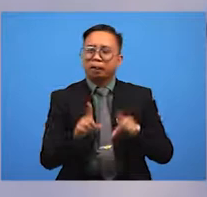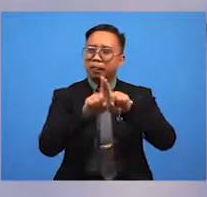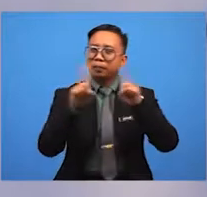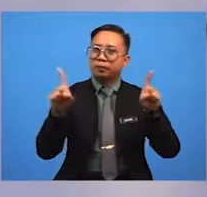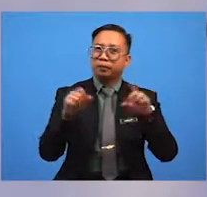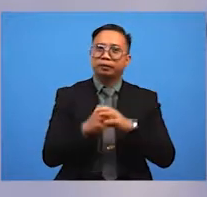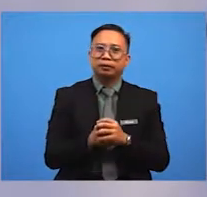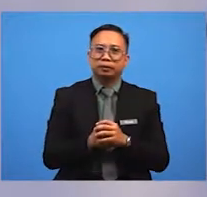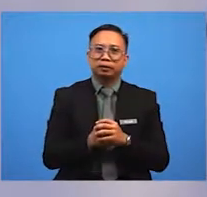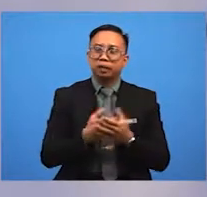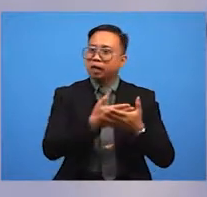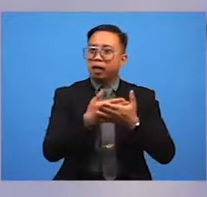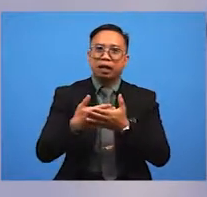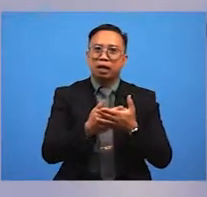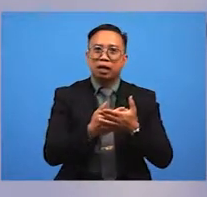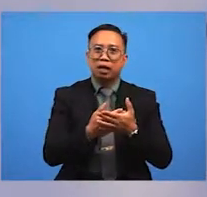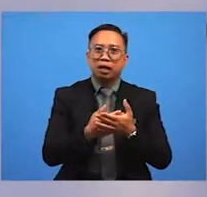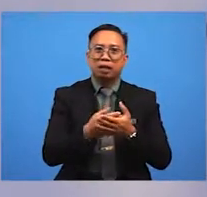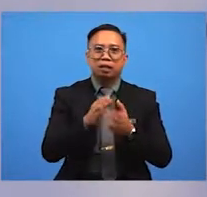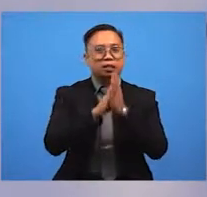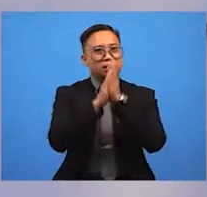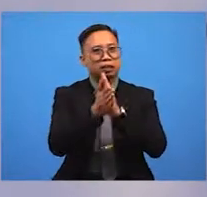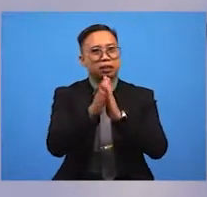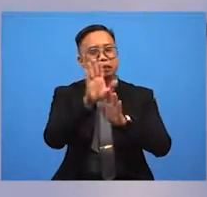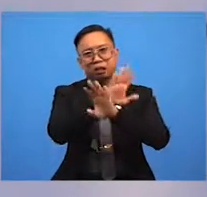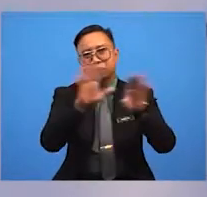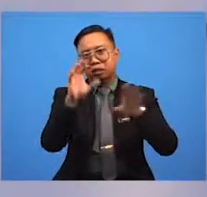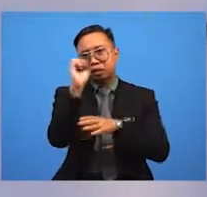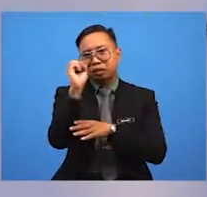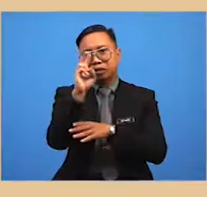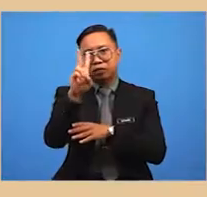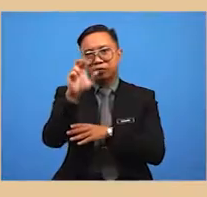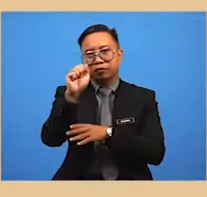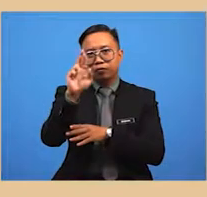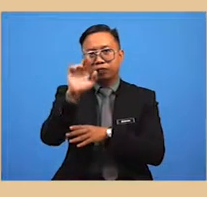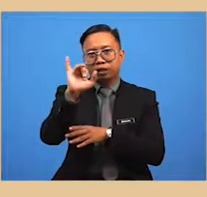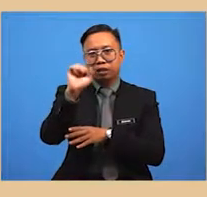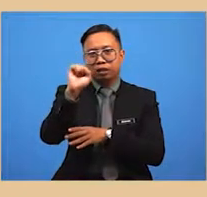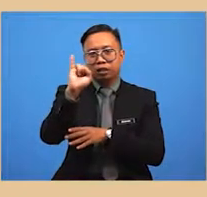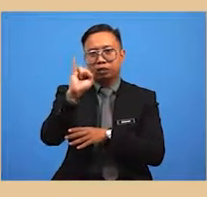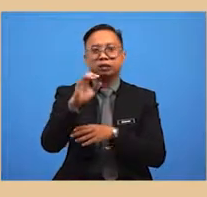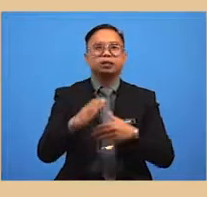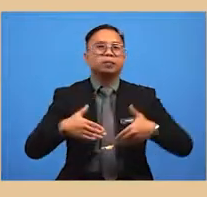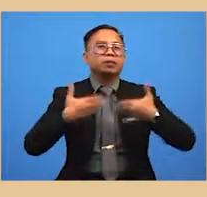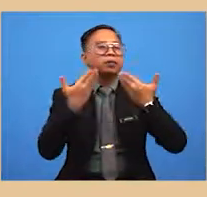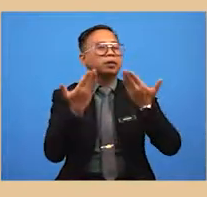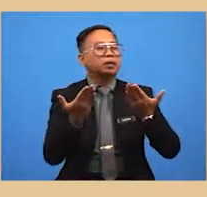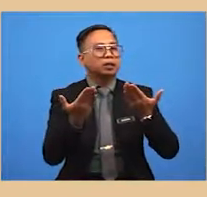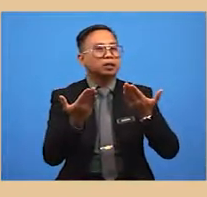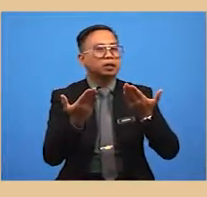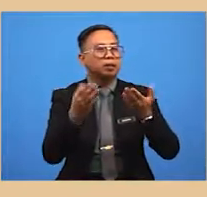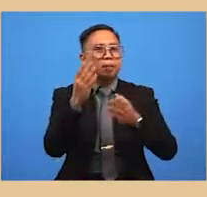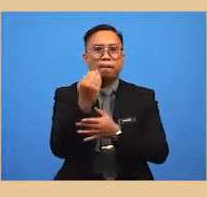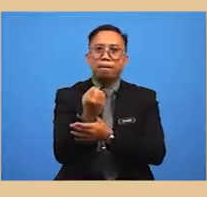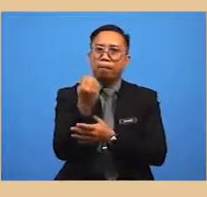Tetapi, anak yang dihasilkan tidak mempunyai variasi. Bagaimana pula dengan pokok